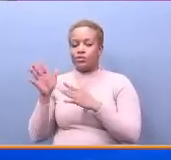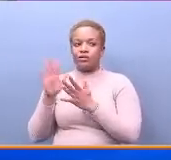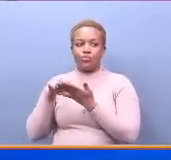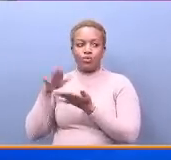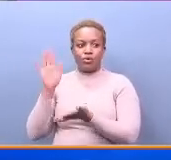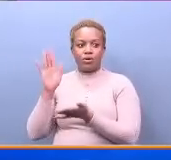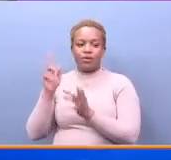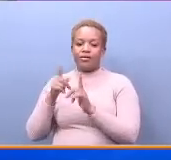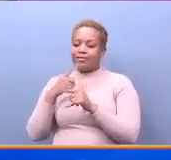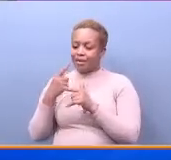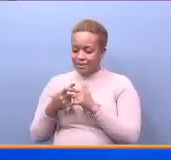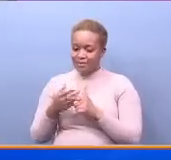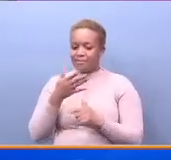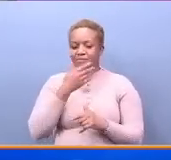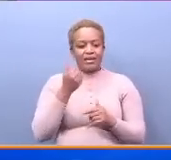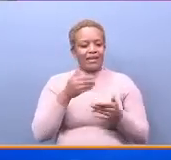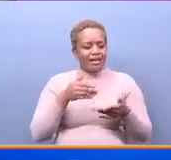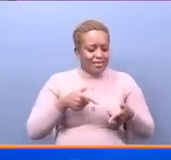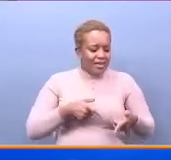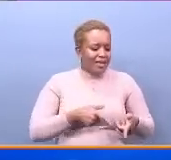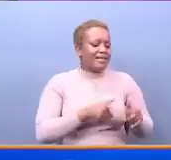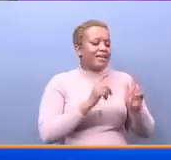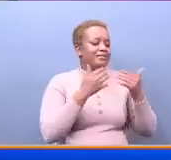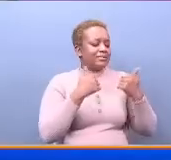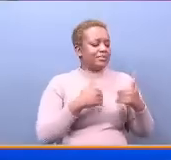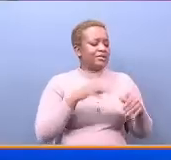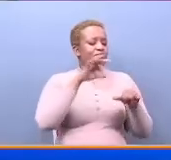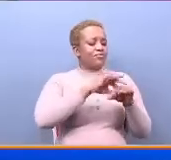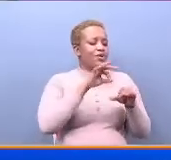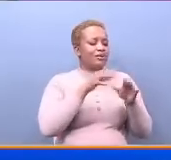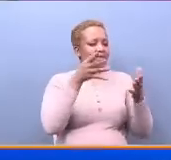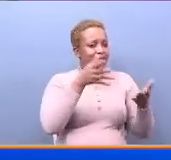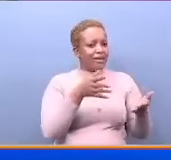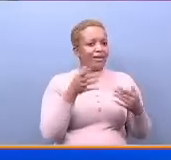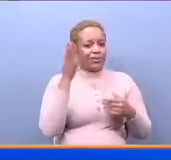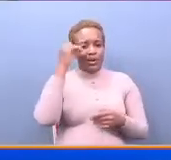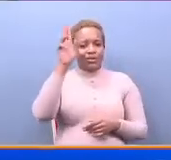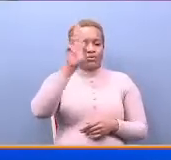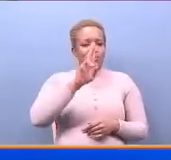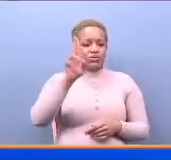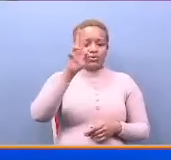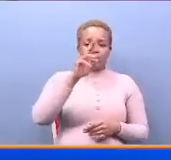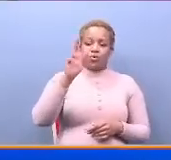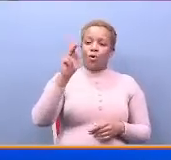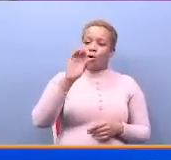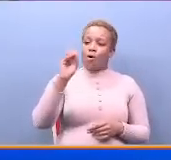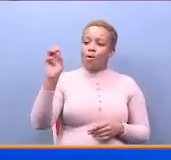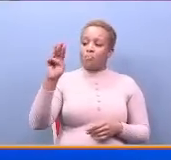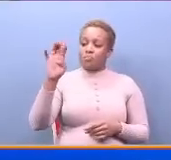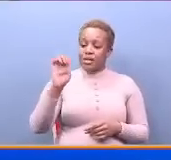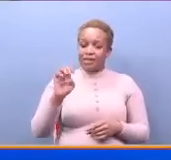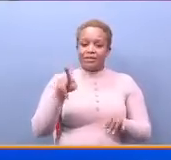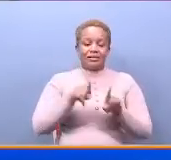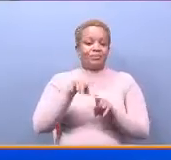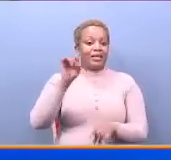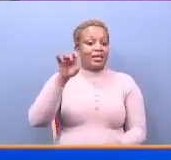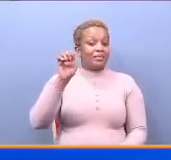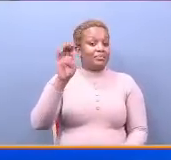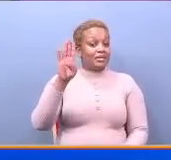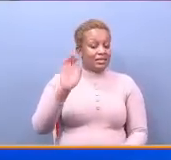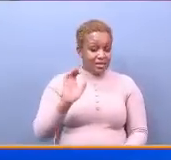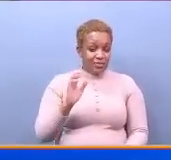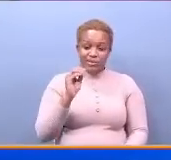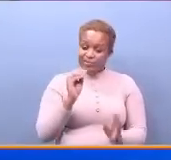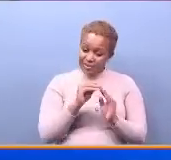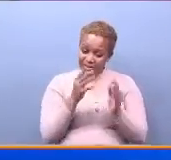hivyo, si basi waniwache tukutane kwa debe. Kwa nini watumia IBC, watumia Martha Koome kunitoa kwa debe? Mm-hmm. Tukutane kwa debe. Akinishinda sawa, nitampatia